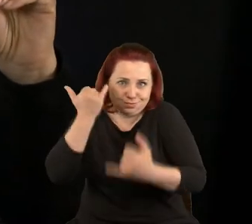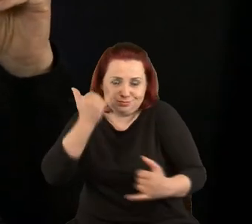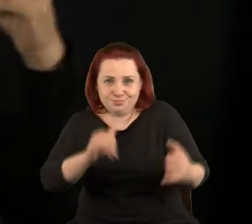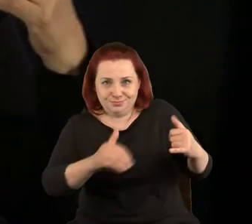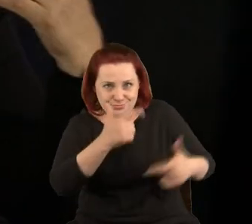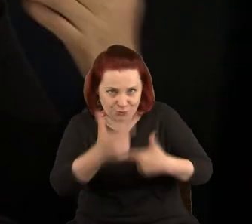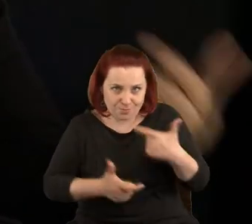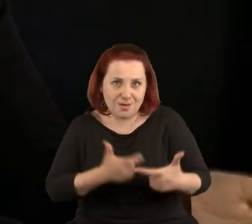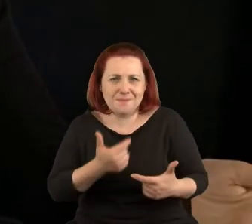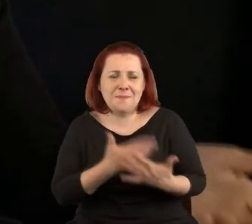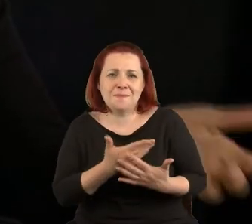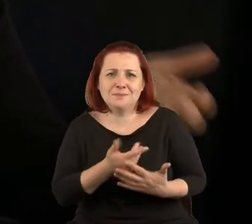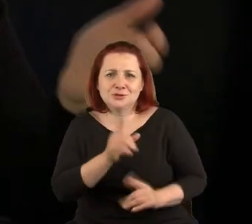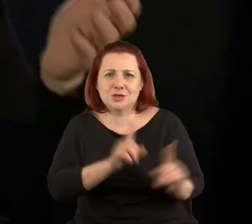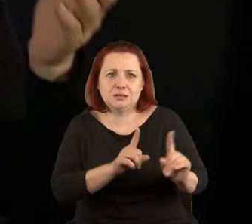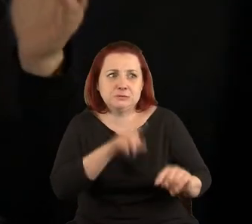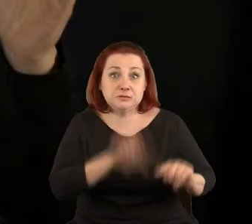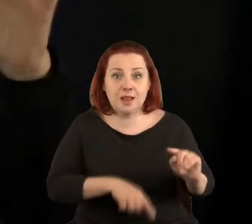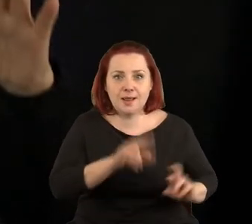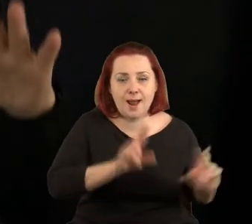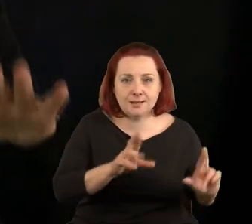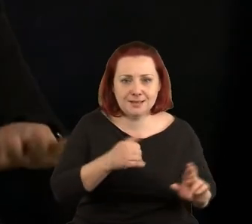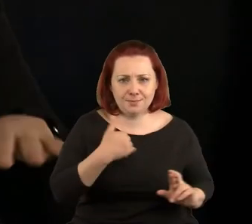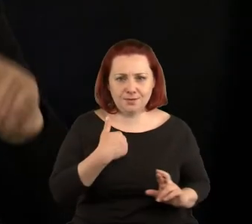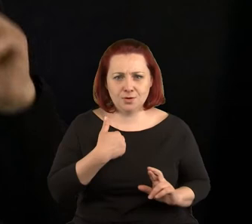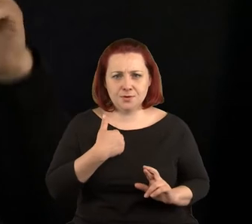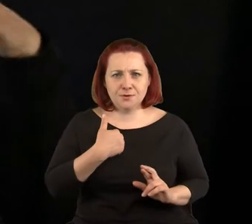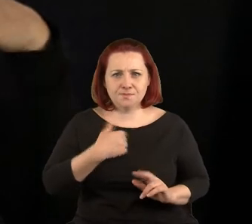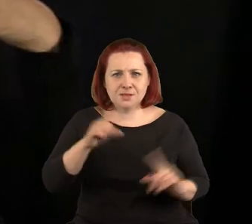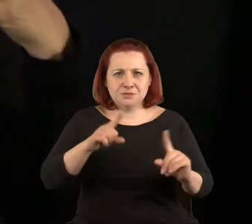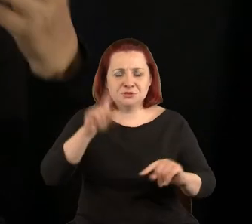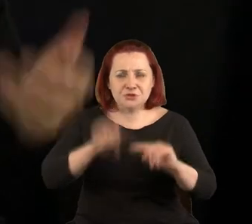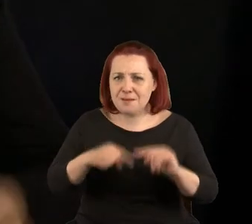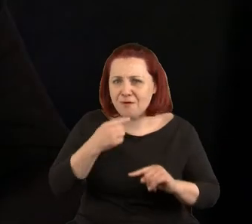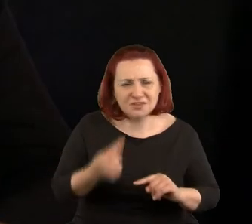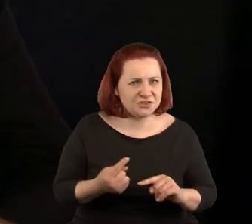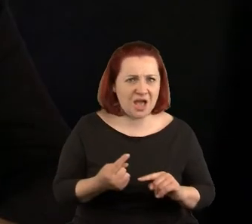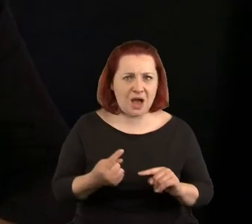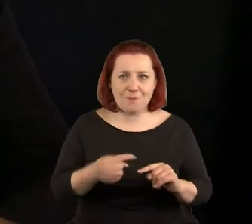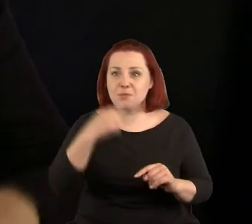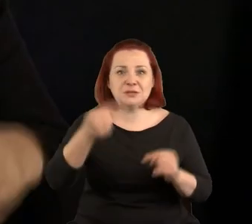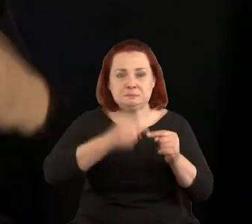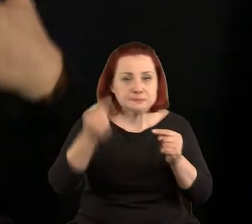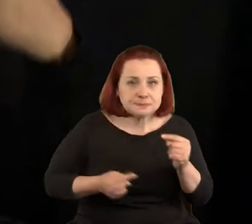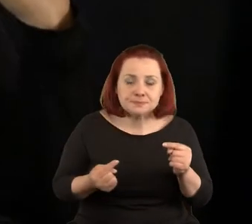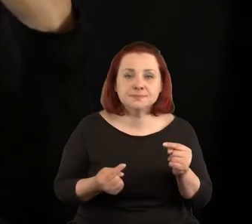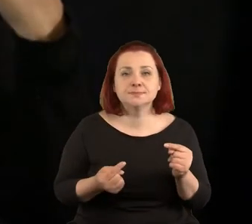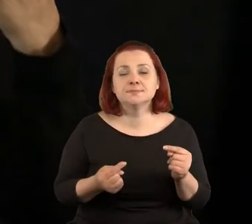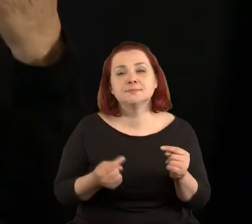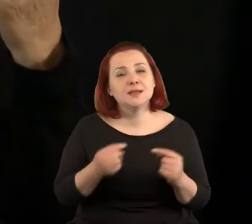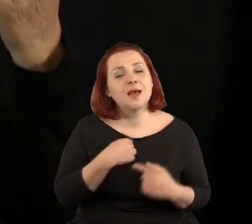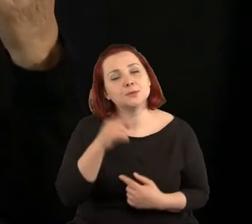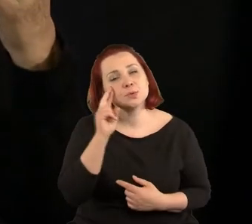właśnie czasami niewłaściwie zareagowałam, czasami niewłaściwie coś powiedziałam i zrozumiałam, że